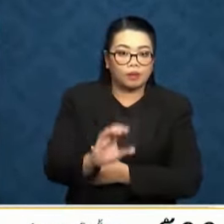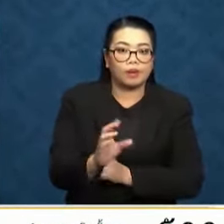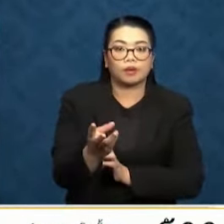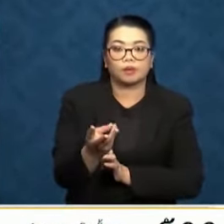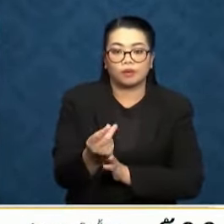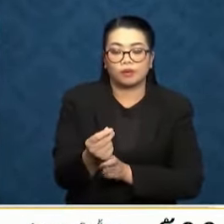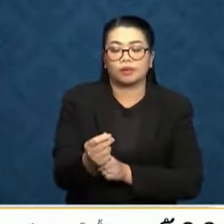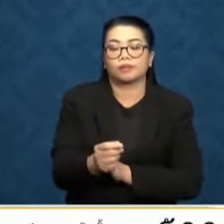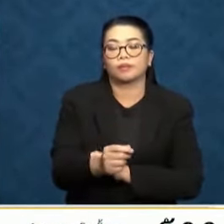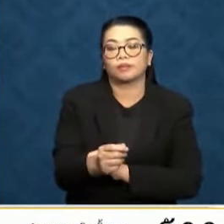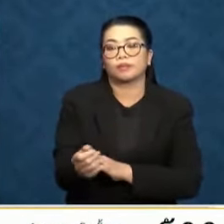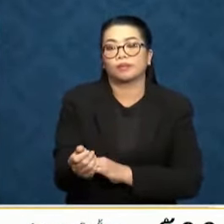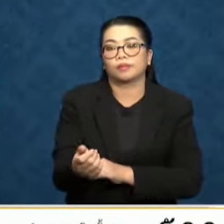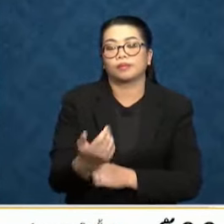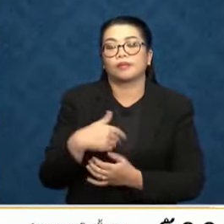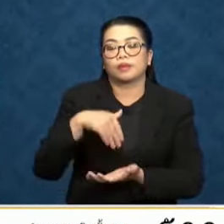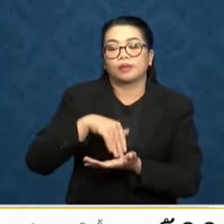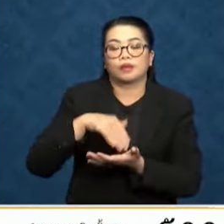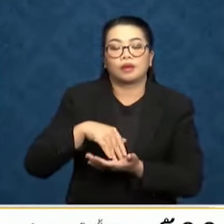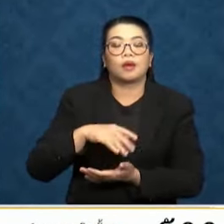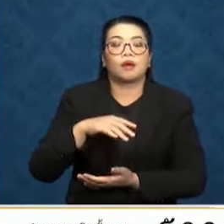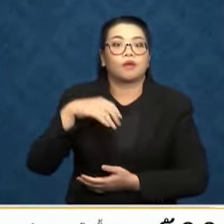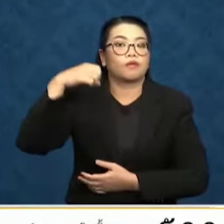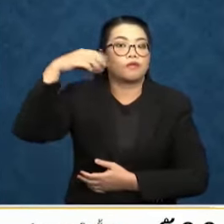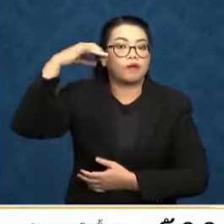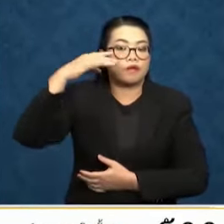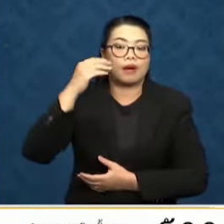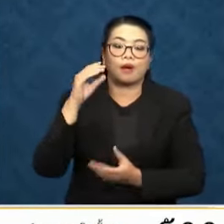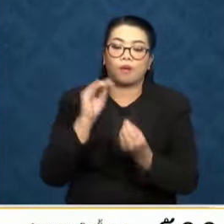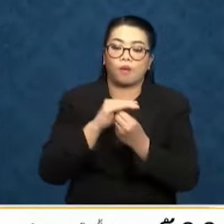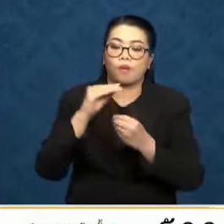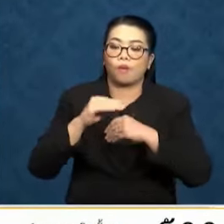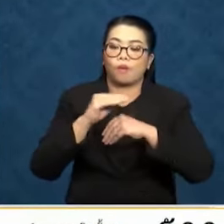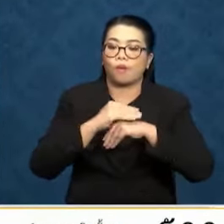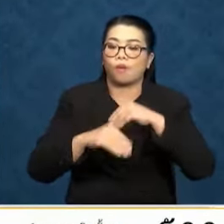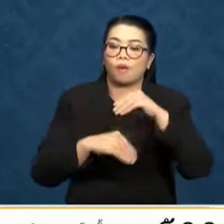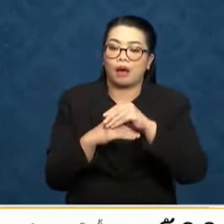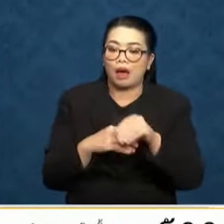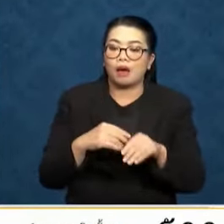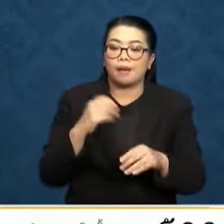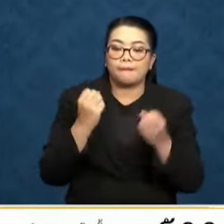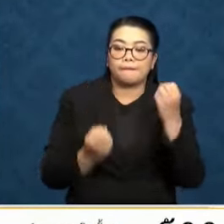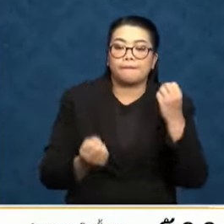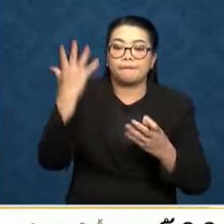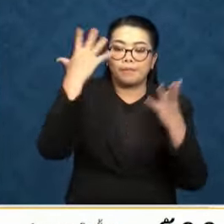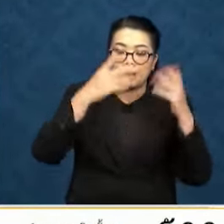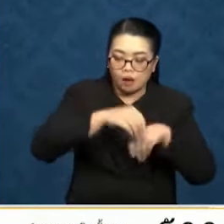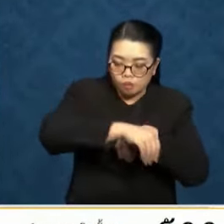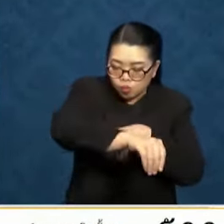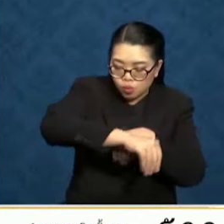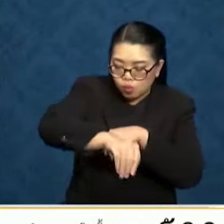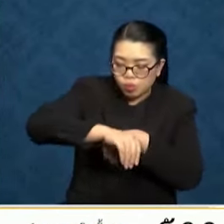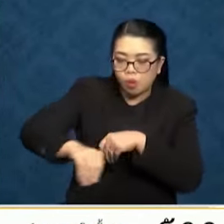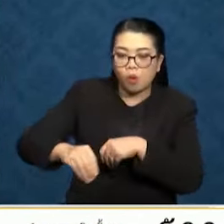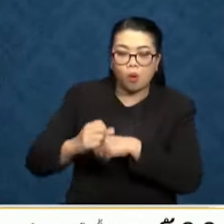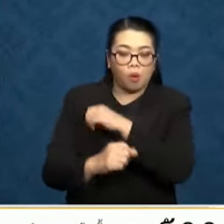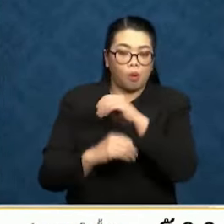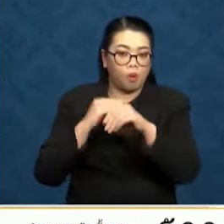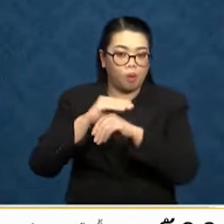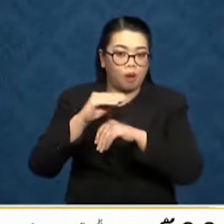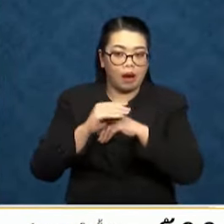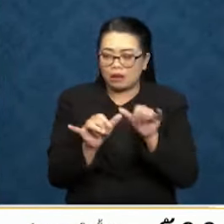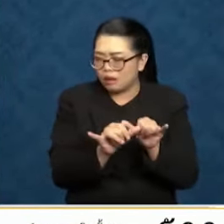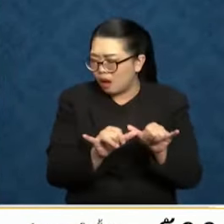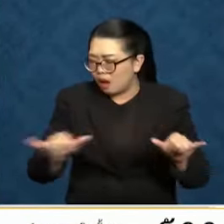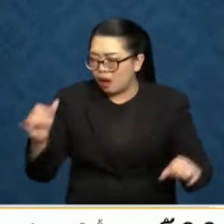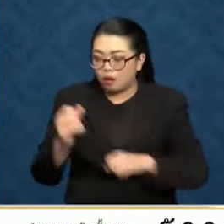รัฐวิสาหกิจอย่างกฟผเนี่ยปลูกป่านะคะมีโครงการยาว 10ปีหมื่นล้านค่ะเ